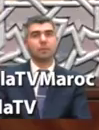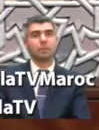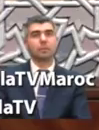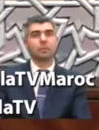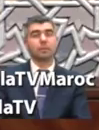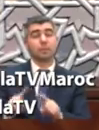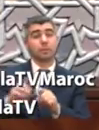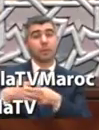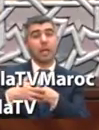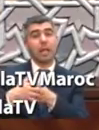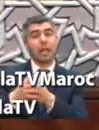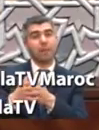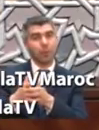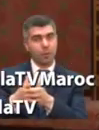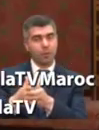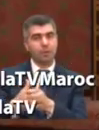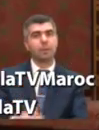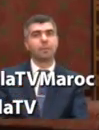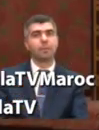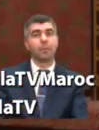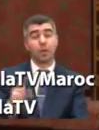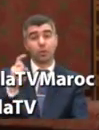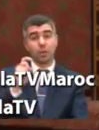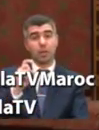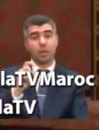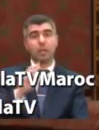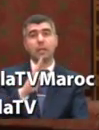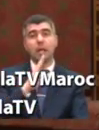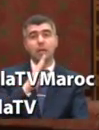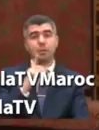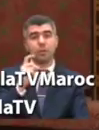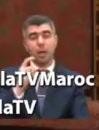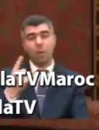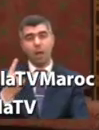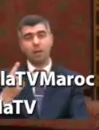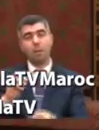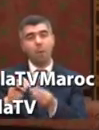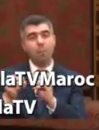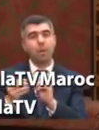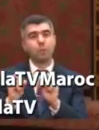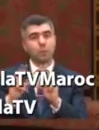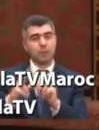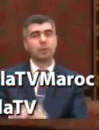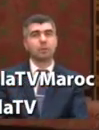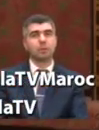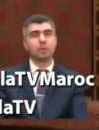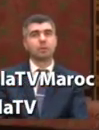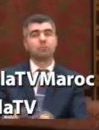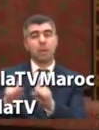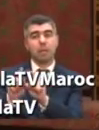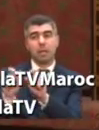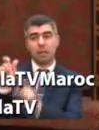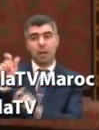الليمون كليمونتين بالخصوص في شهر ديسمبر وجانفي كانوا مشاكل، وحنا كنداسوا مع الاخوان